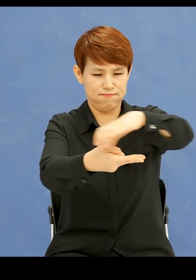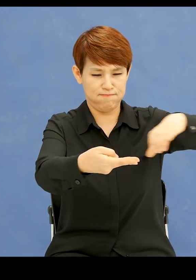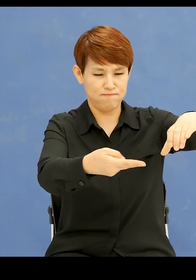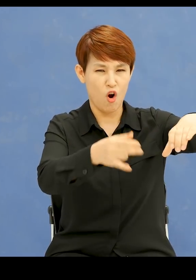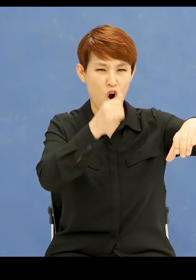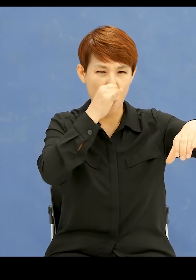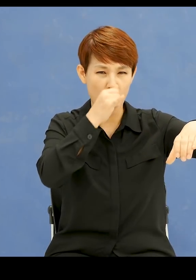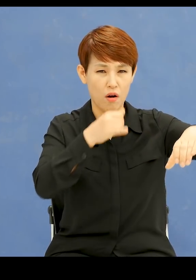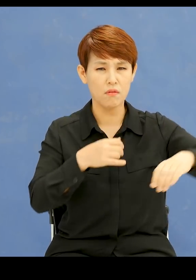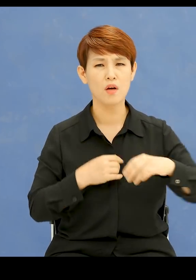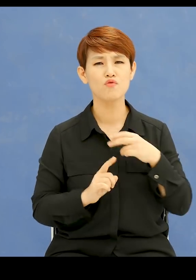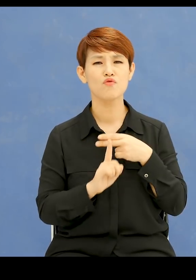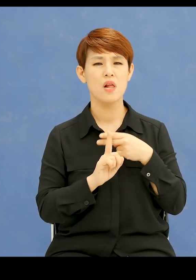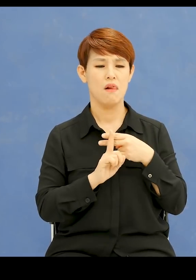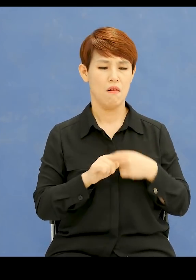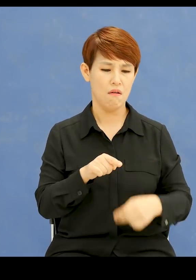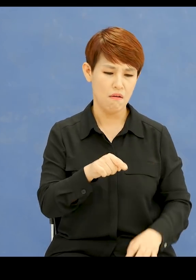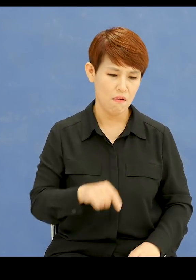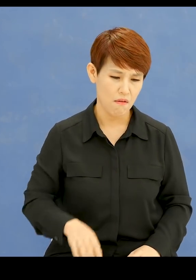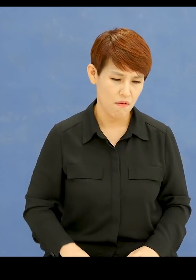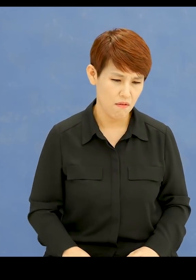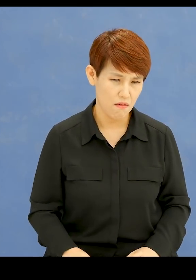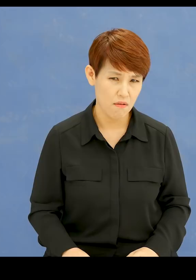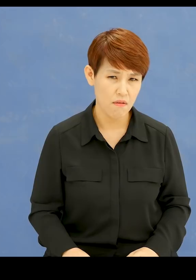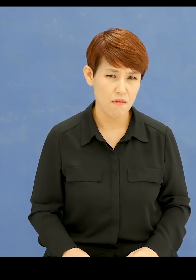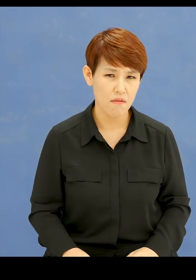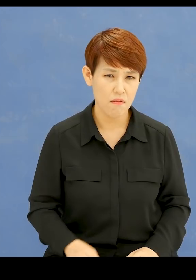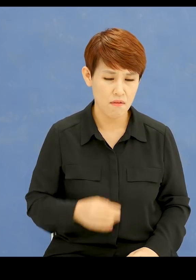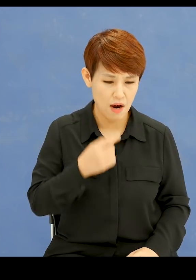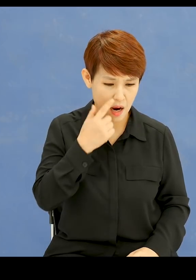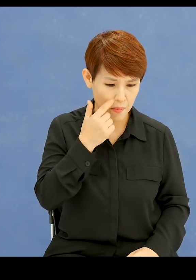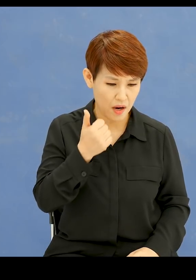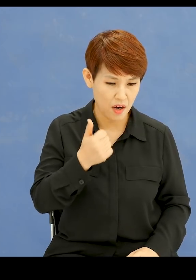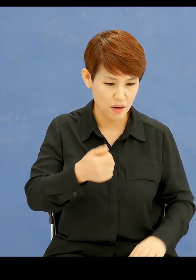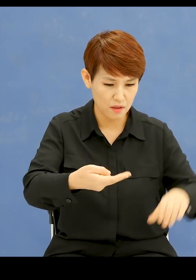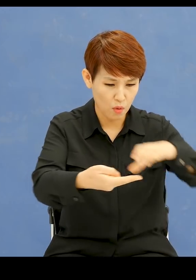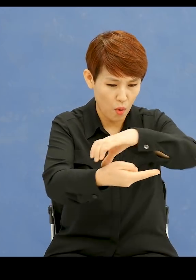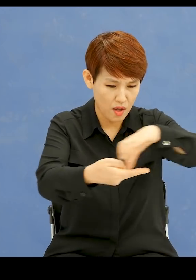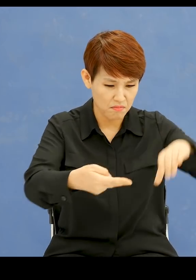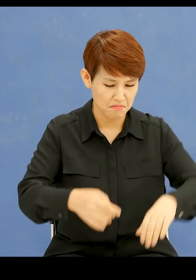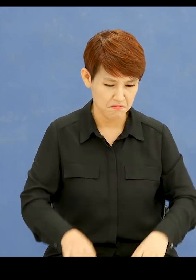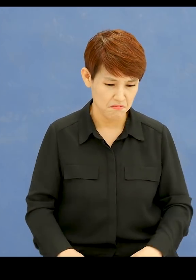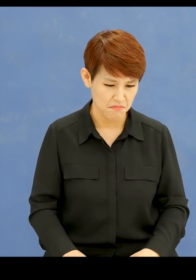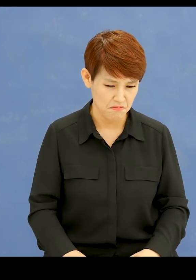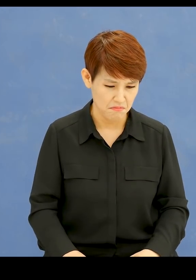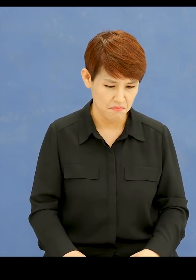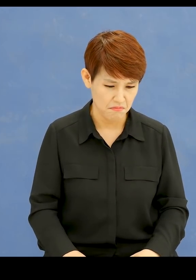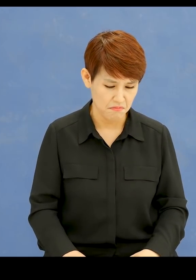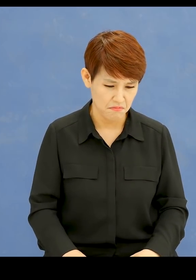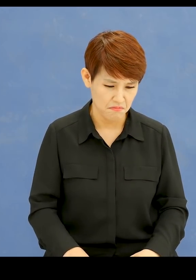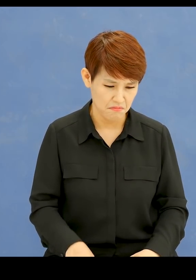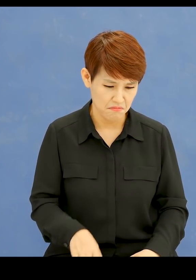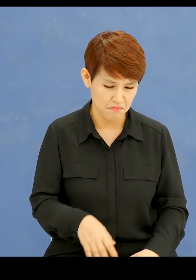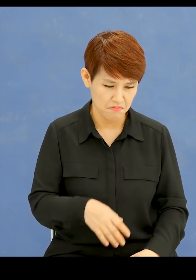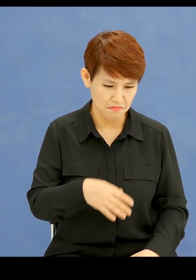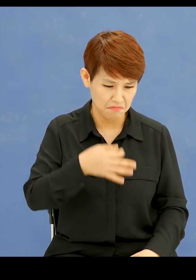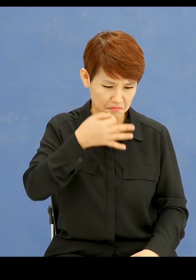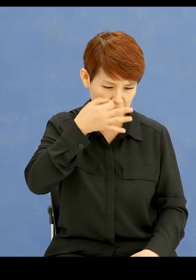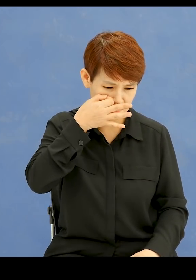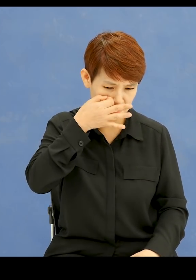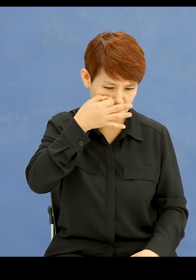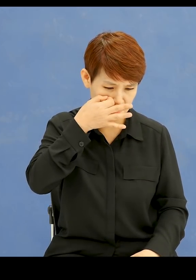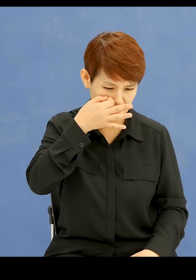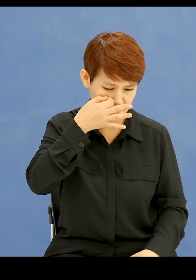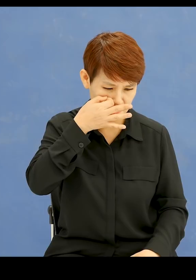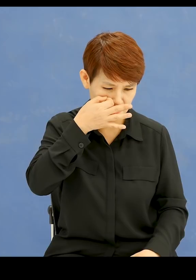두고 중학교 1학년짜리가 혼자서 아빠 관 앞에서 이렇게 이제 장례를 치러야 했던 그런 기억이 납니다.